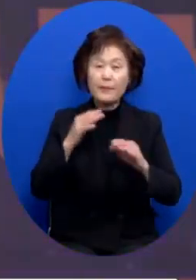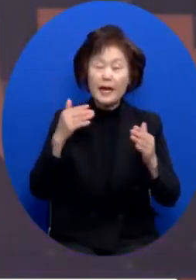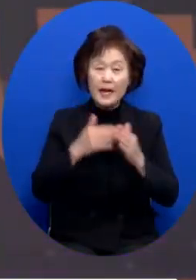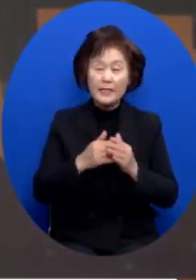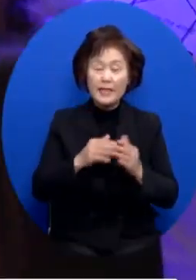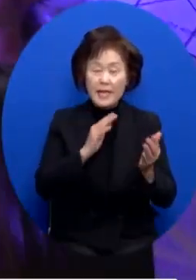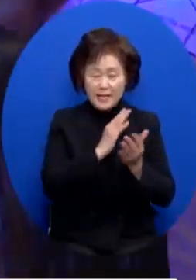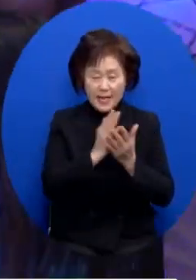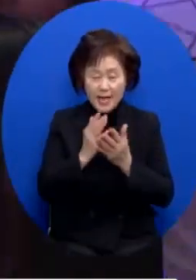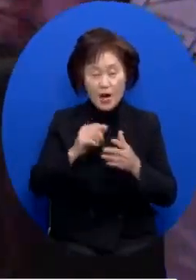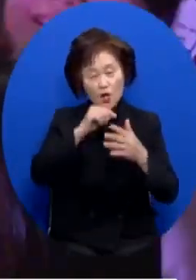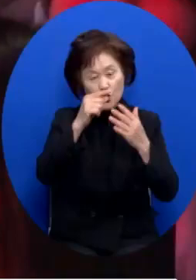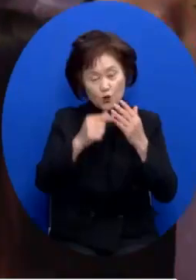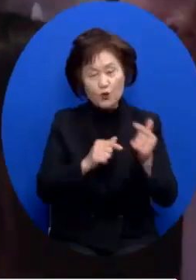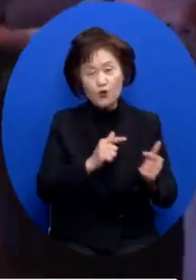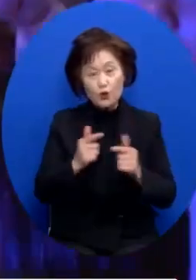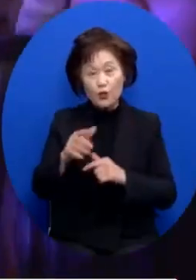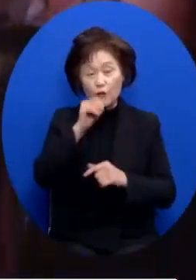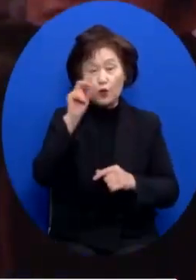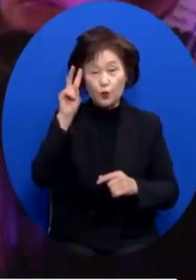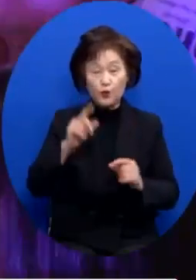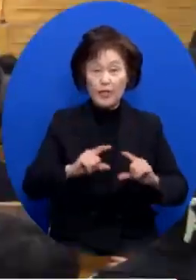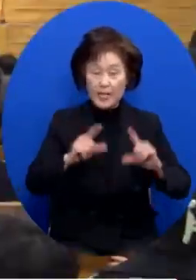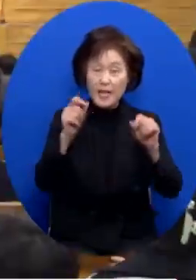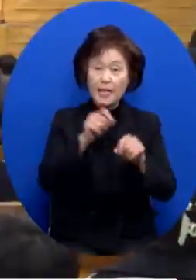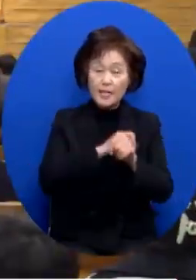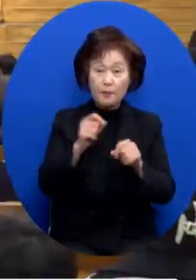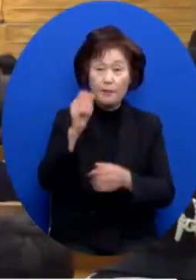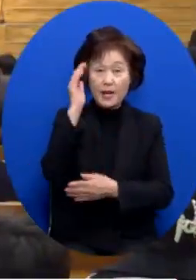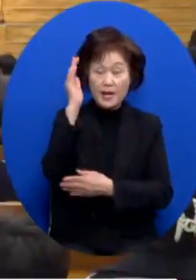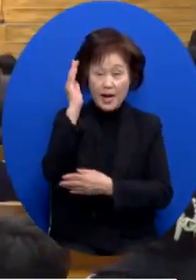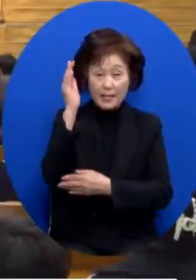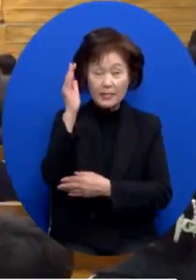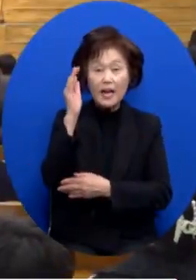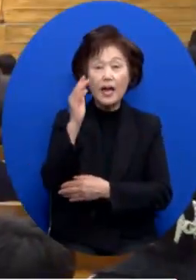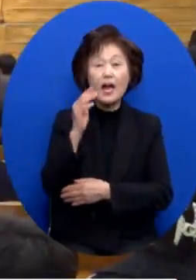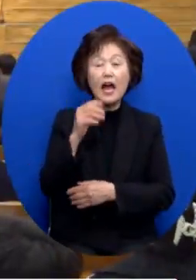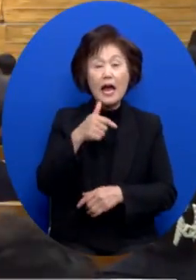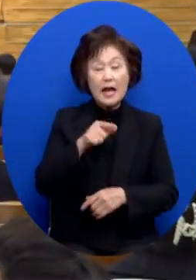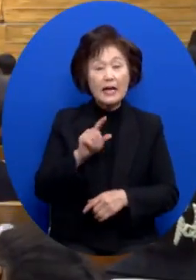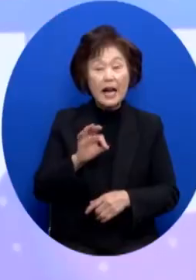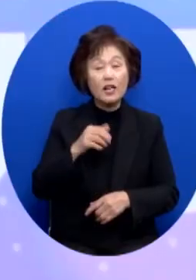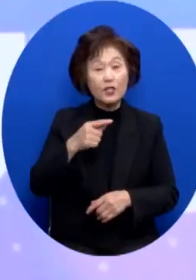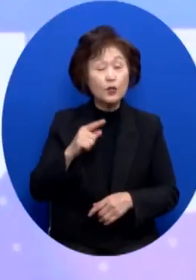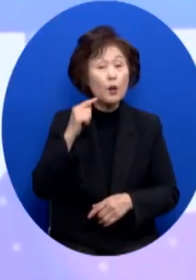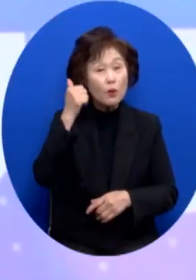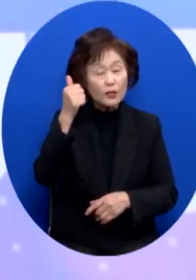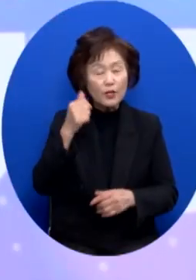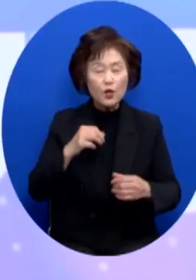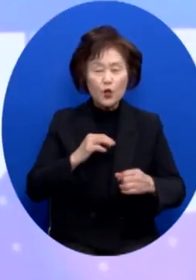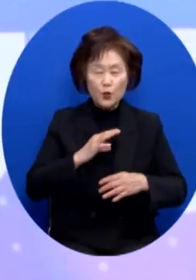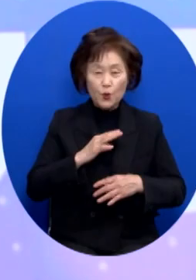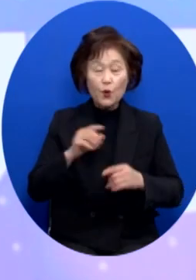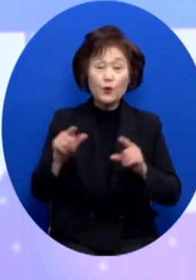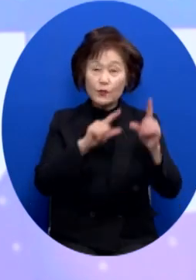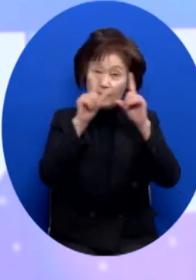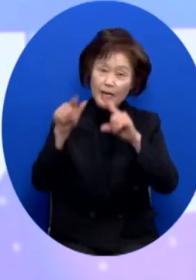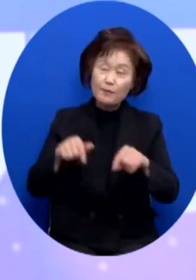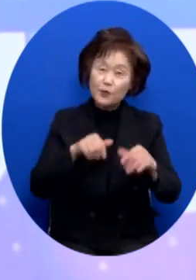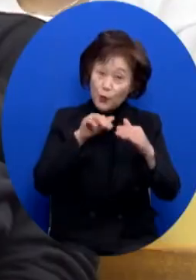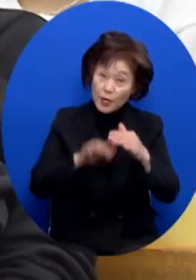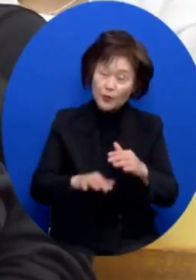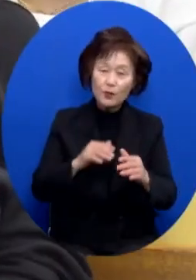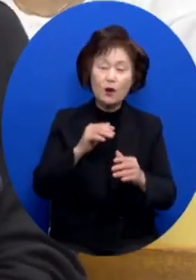강의와 순서가 이어진 가운데 둘째 날 특별 강사로 나선 더푸른교회 강은도 목사는 두려운 삶 속에서도 기도로